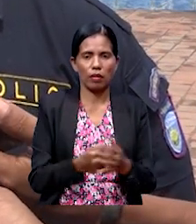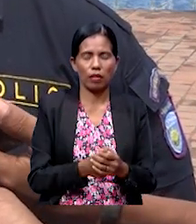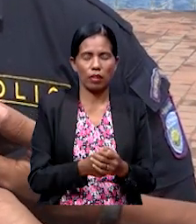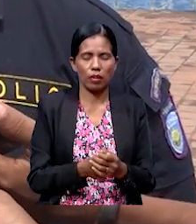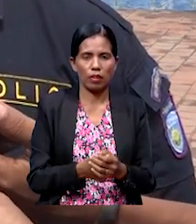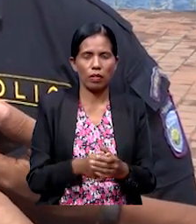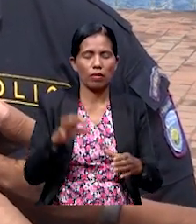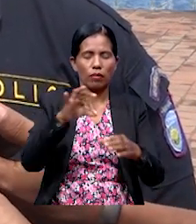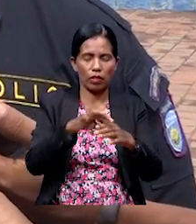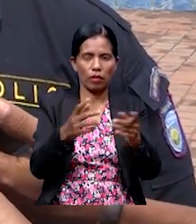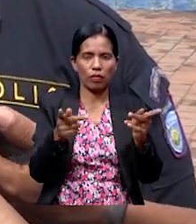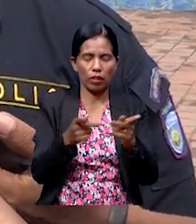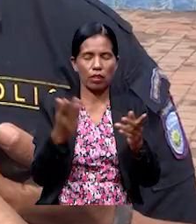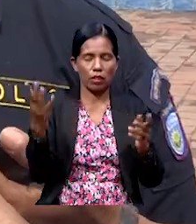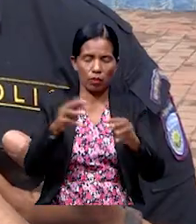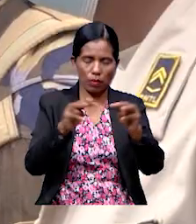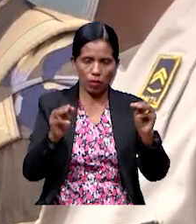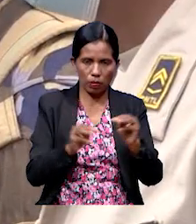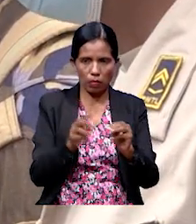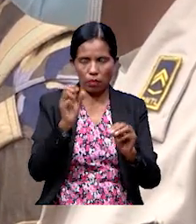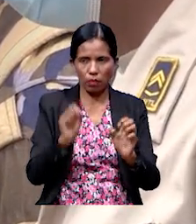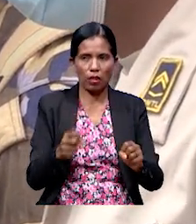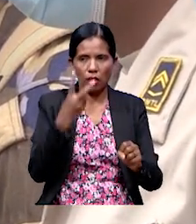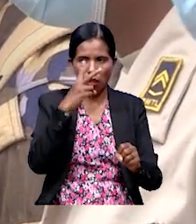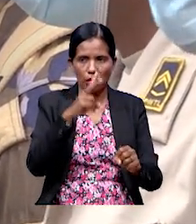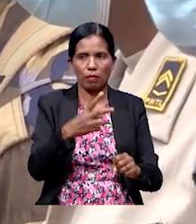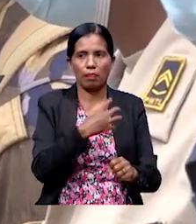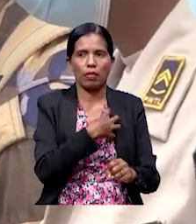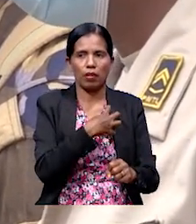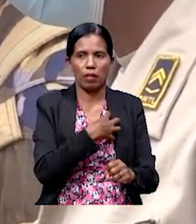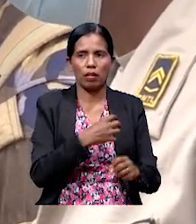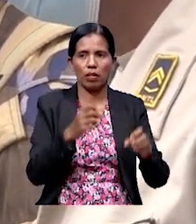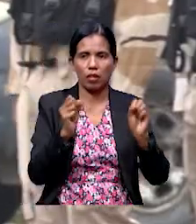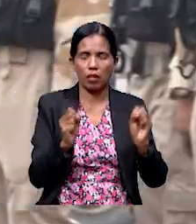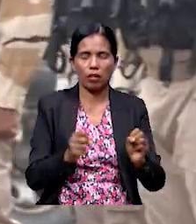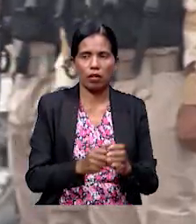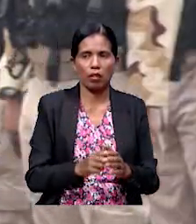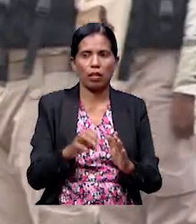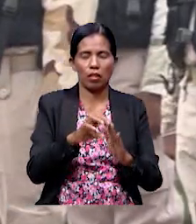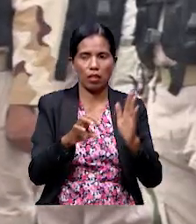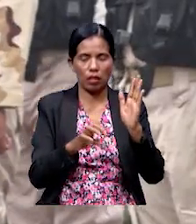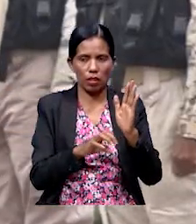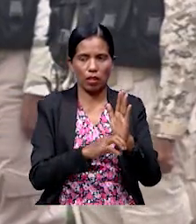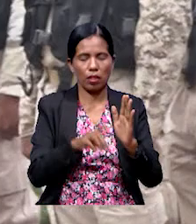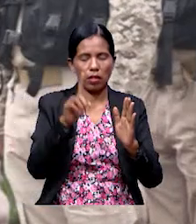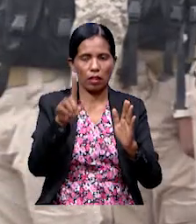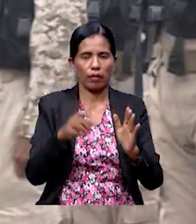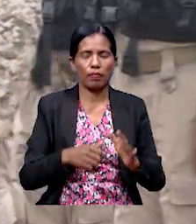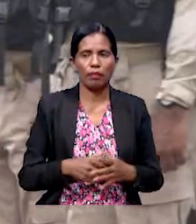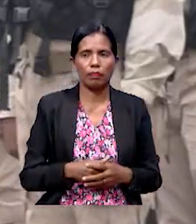nabe. Ne ye munisipi masih hale. Peni teli ne insong estado ida ne be konstruye